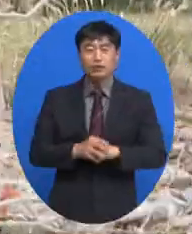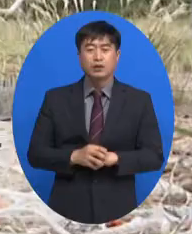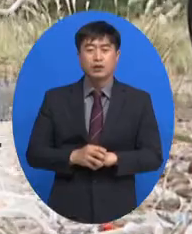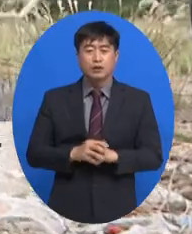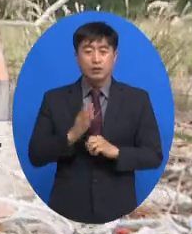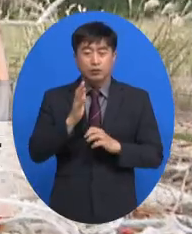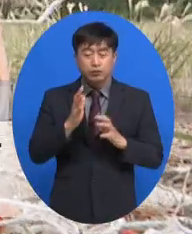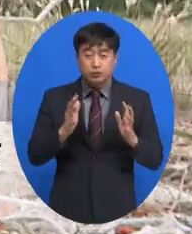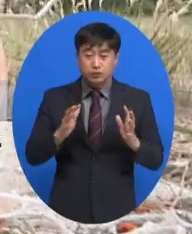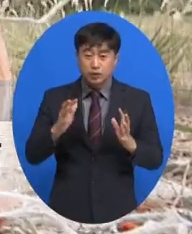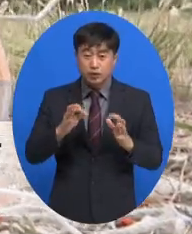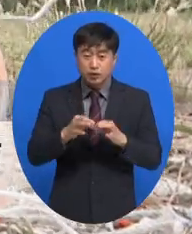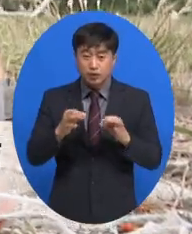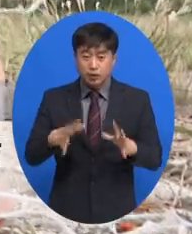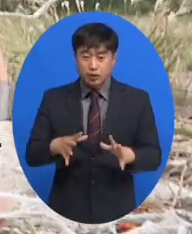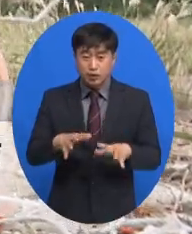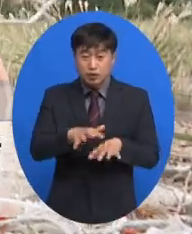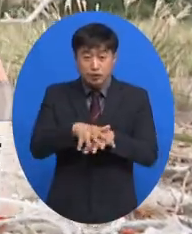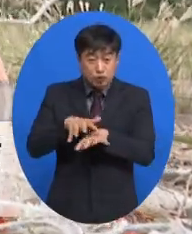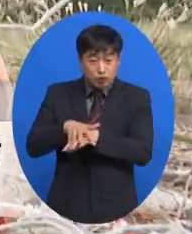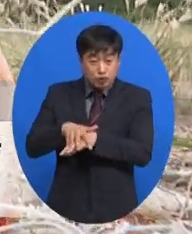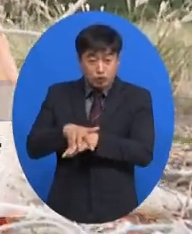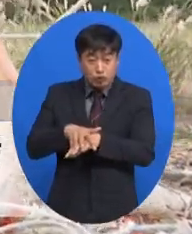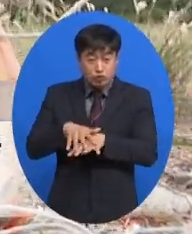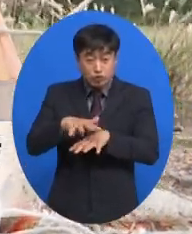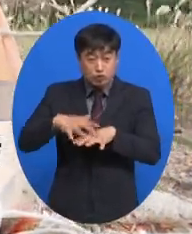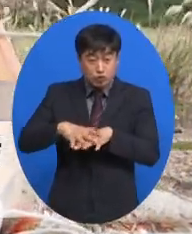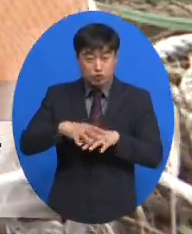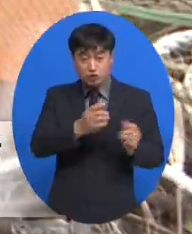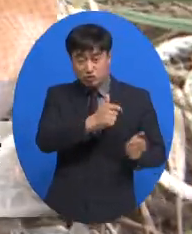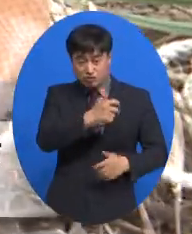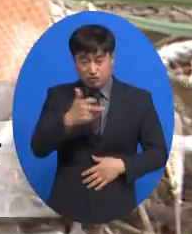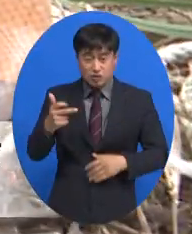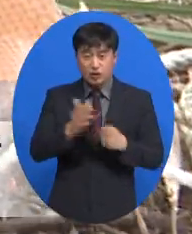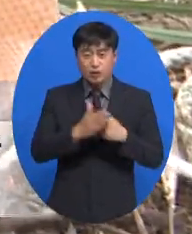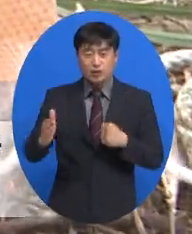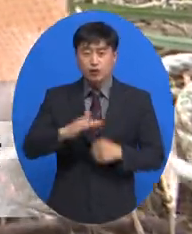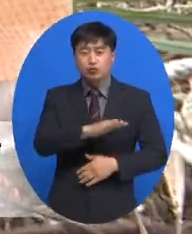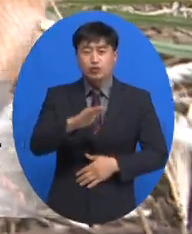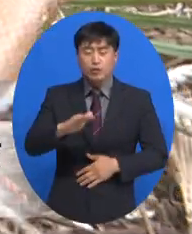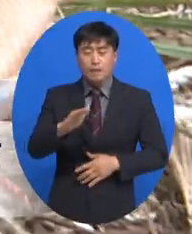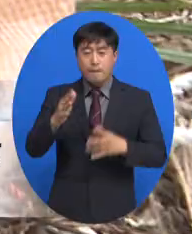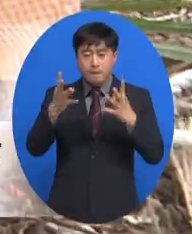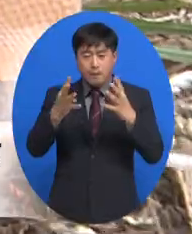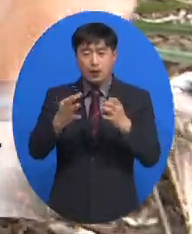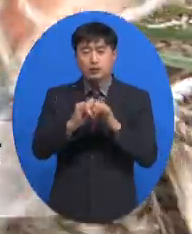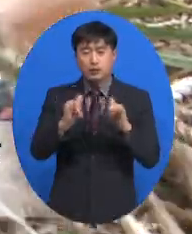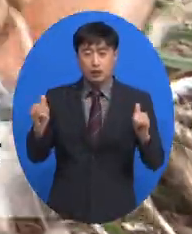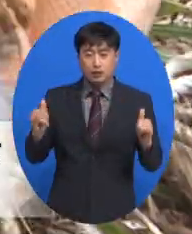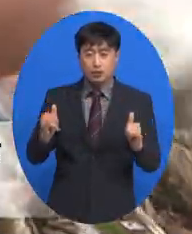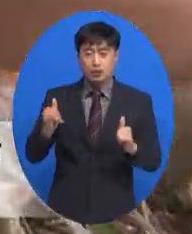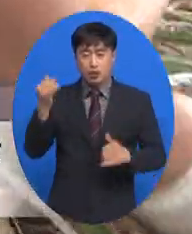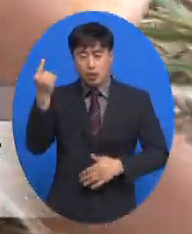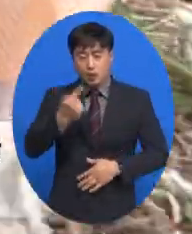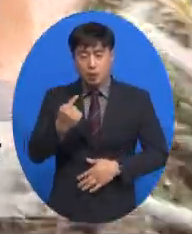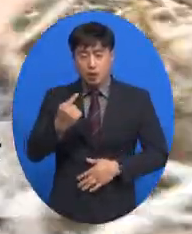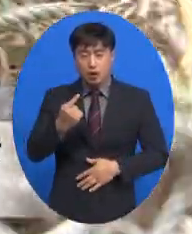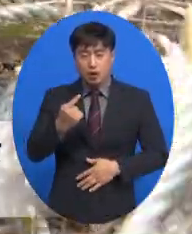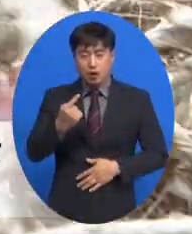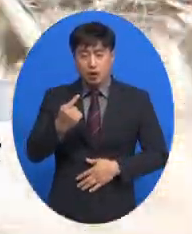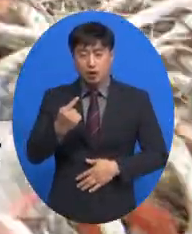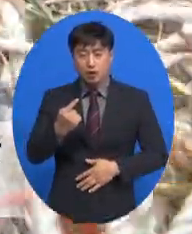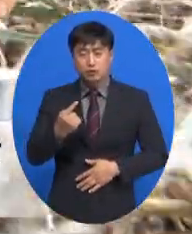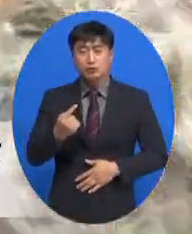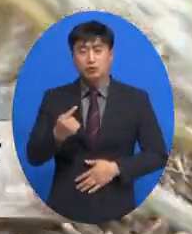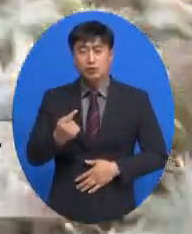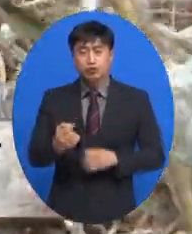뿌리 사이 뒤에 그 그물 범위가 워낙 크다 보니 우리 그 많은 인력이 그 와서 돈 아시에서